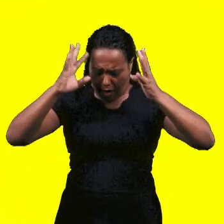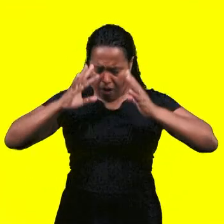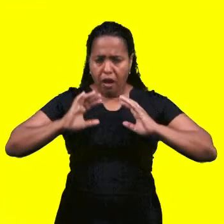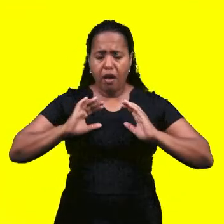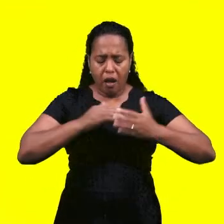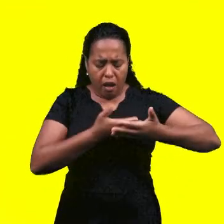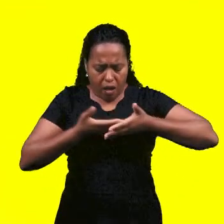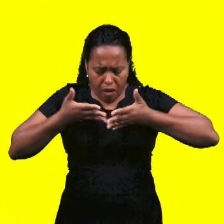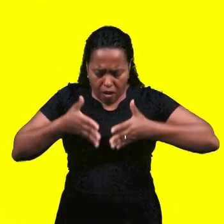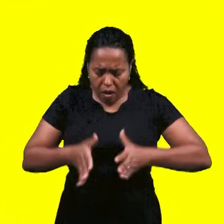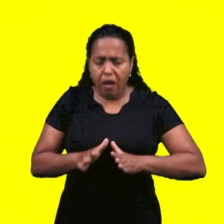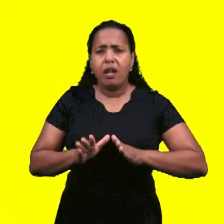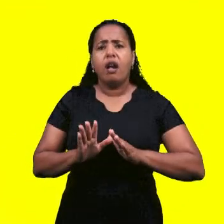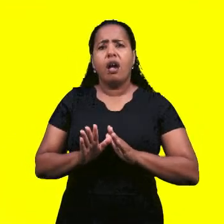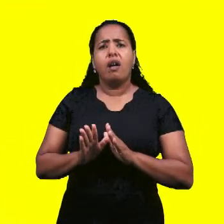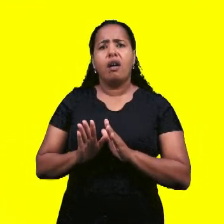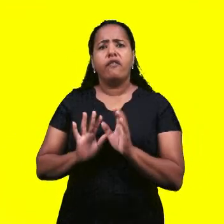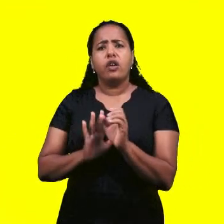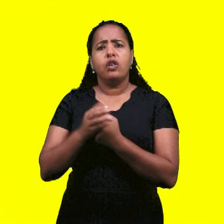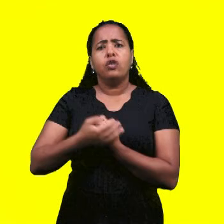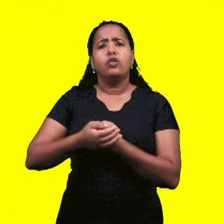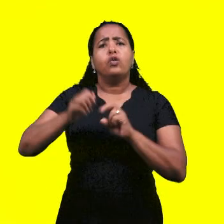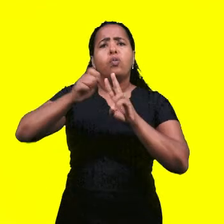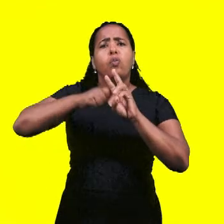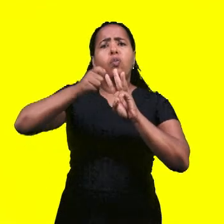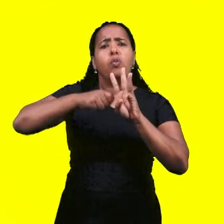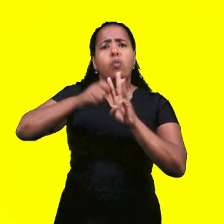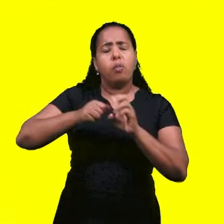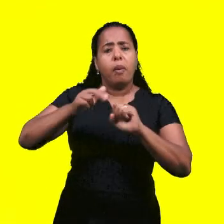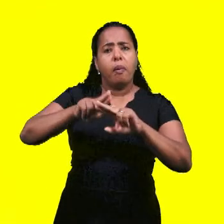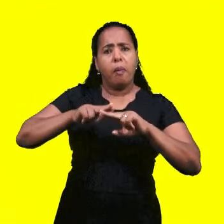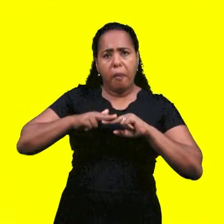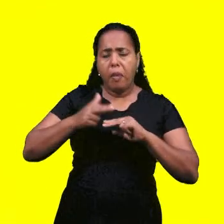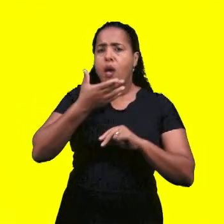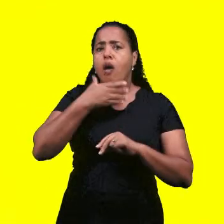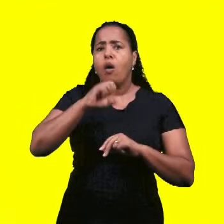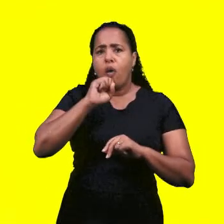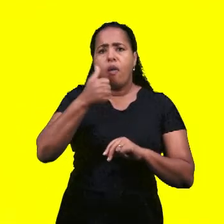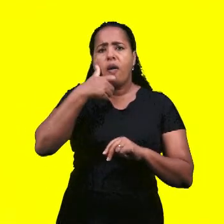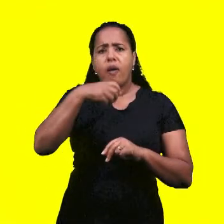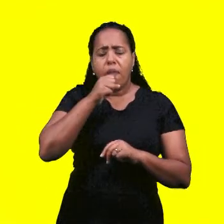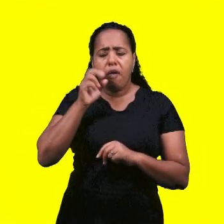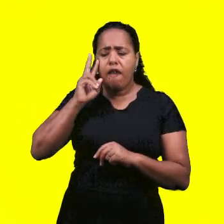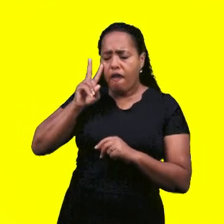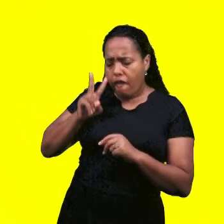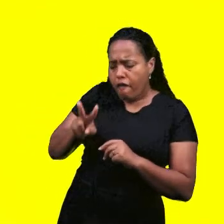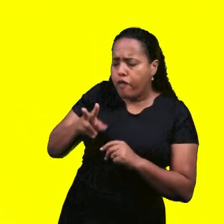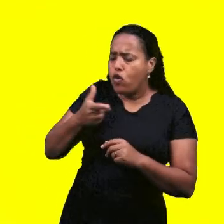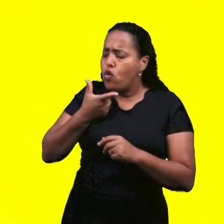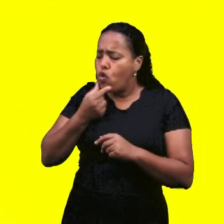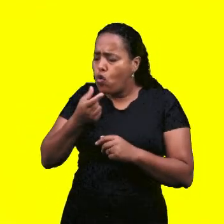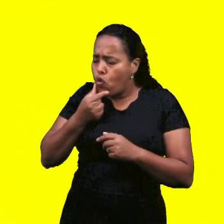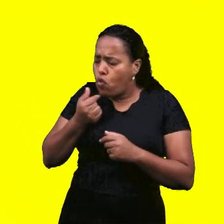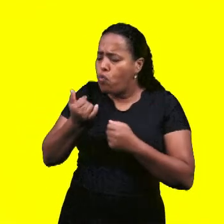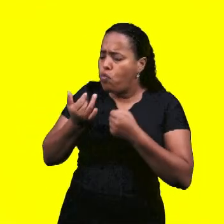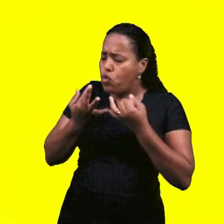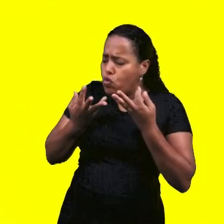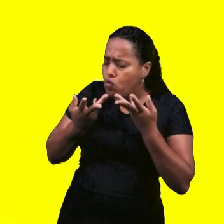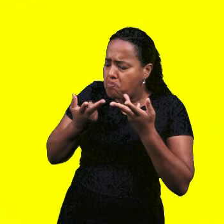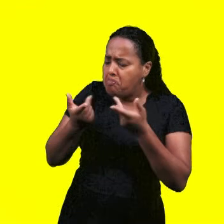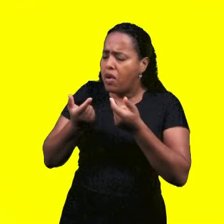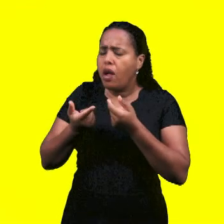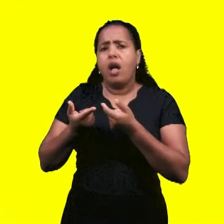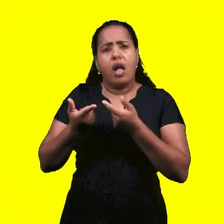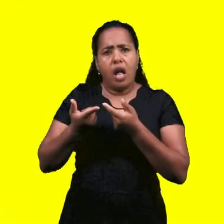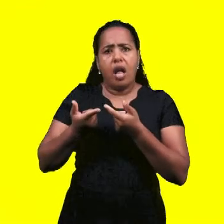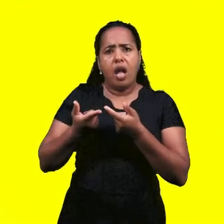il a été caché pendant 3 mois par ses parents, car ils ont vu qu'il était un enfant beau.